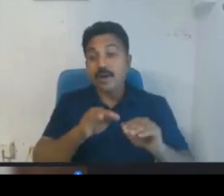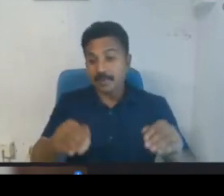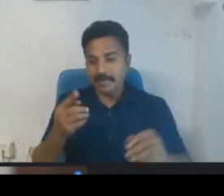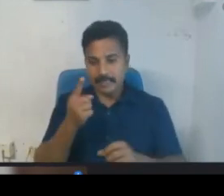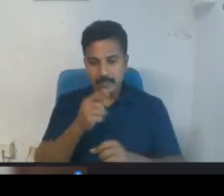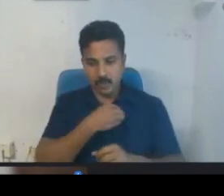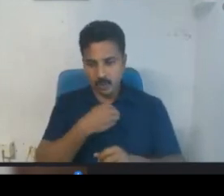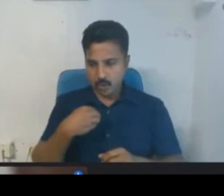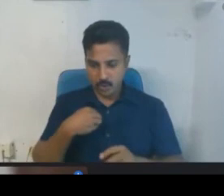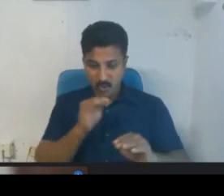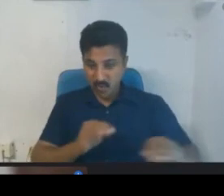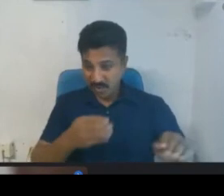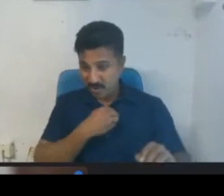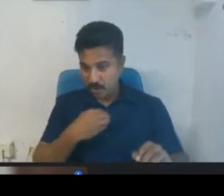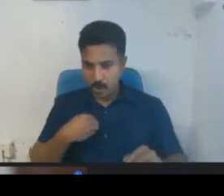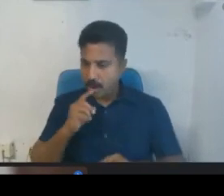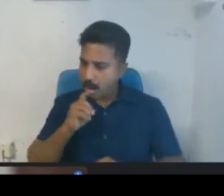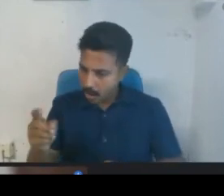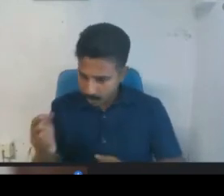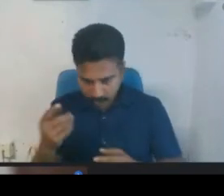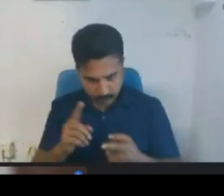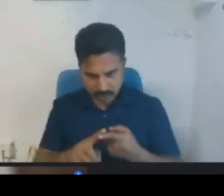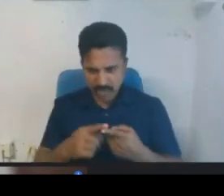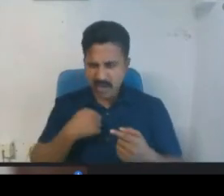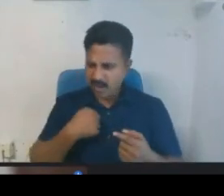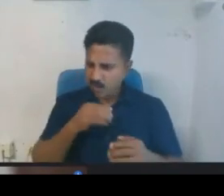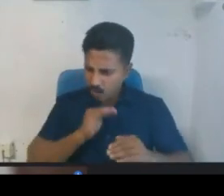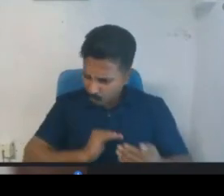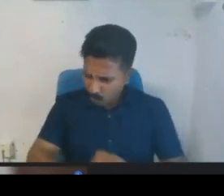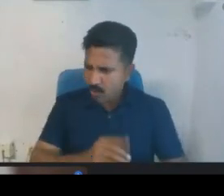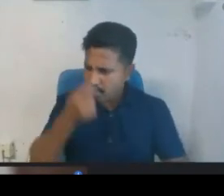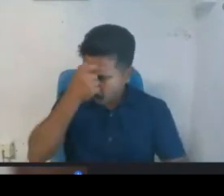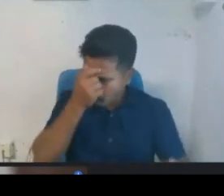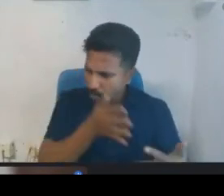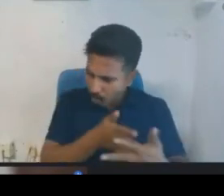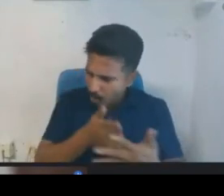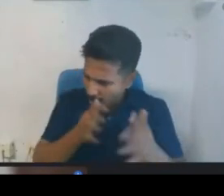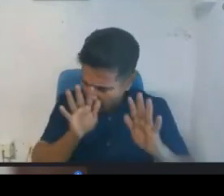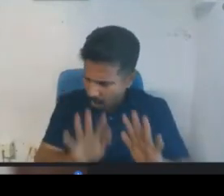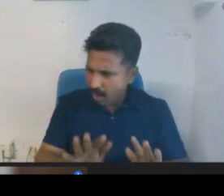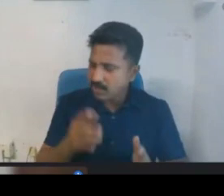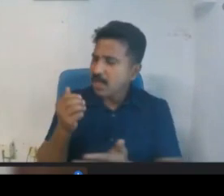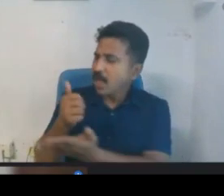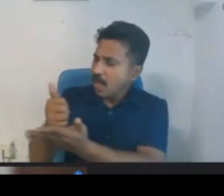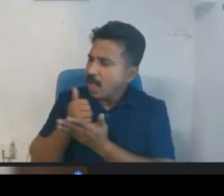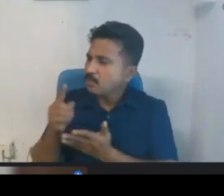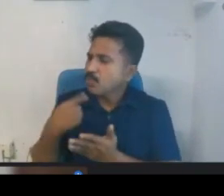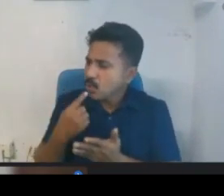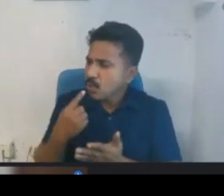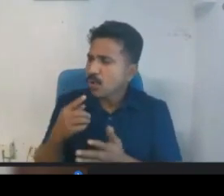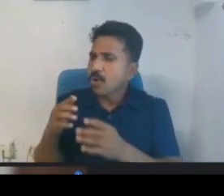കാണിക്കുന്ന പീഡിയാട്രീഷൻ അല്ലെങ്കിൽ ശിശുരോഗ വിദഗ്ധനോട് ചോദിക്കാം, ഇത്തരത്തിൽ എൻ്റെ കുഞ്ഞിന് ഇത്തരത്തിലുള്ള ബുദ്ധിമുട്ടുകളുണ്ട്, ആരൊക്കെയാണ് ഞാൻ,